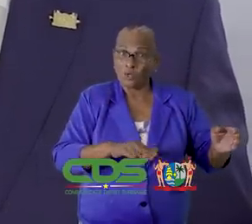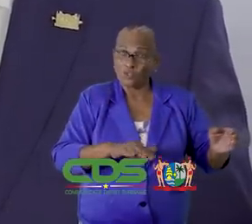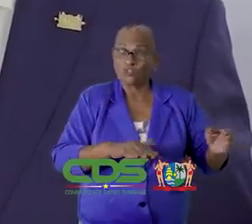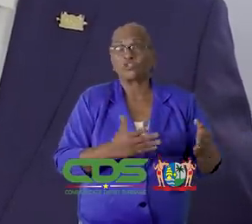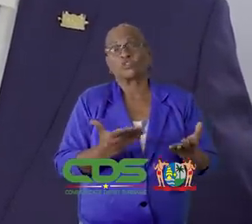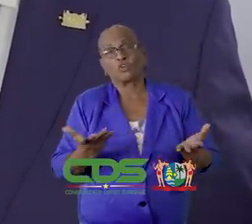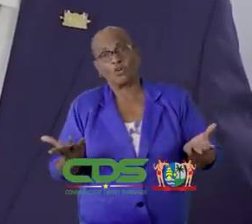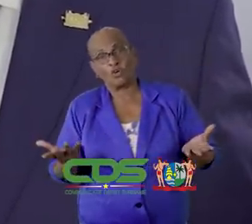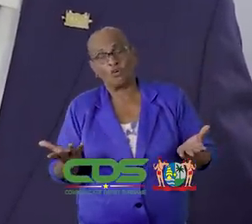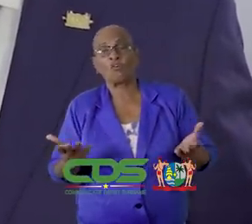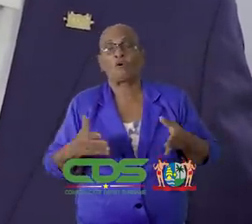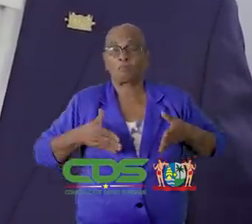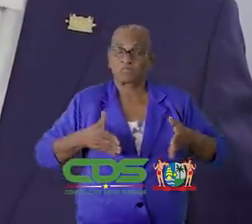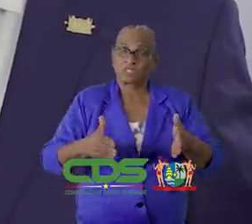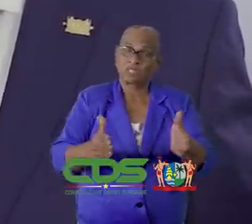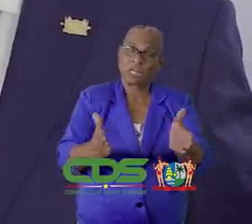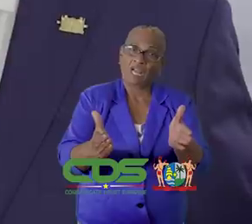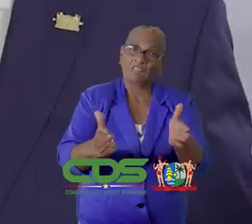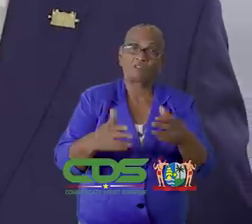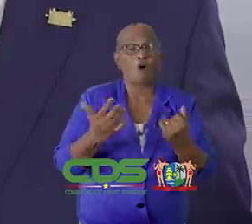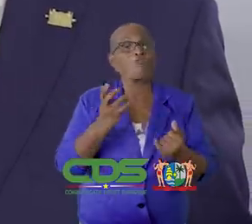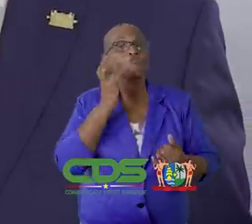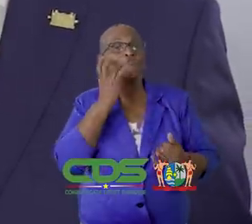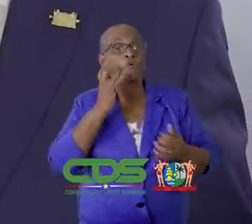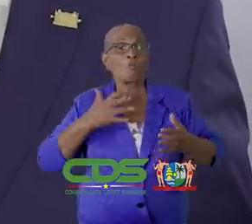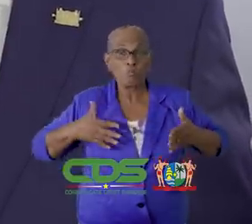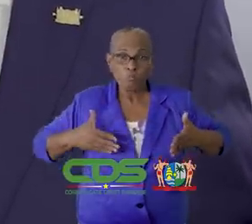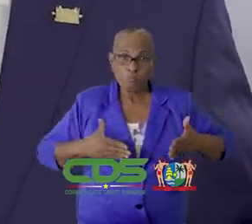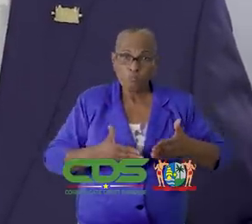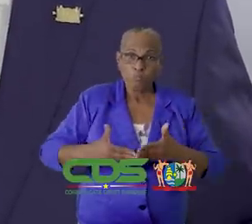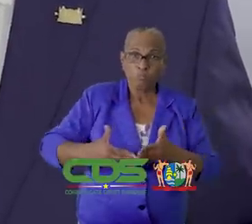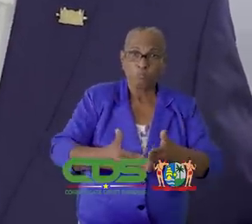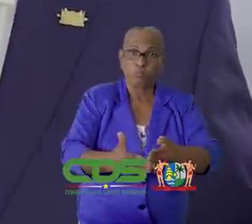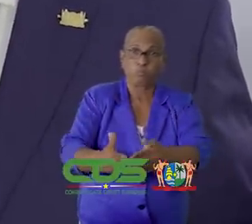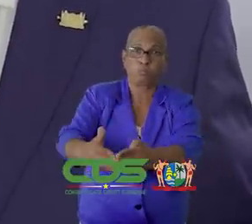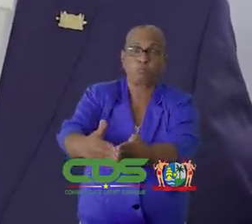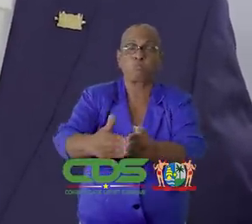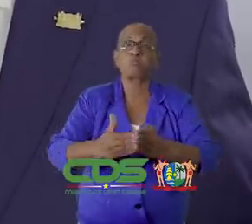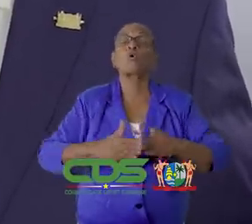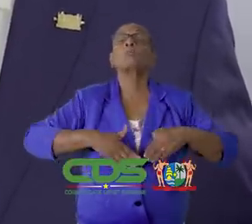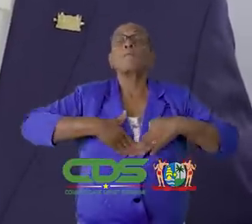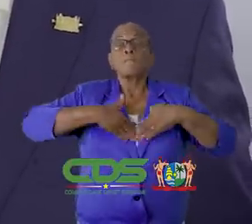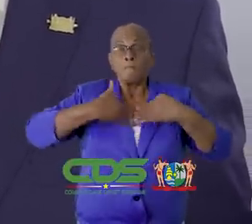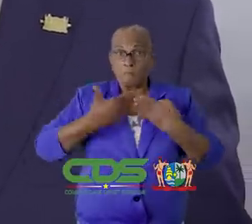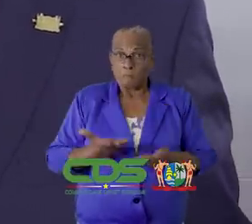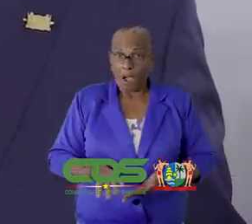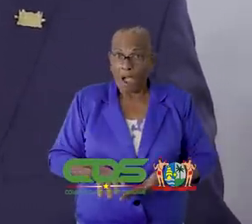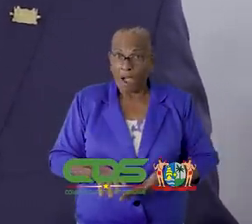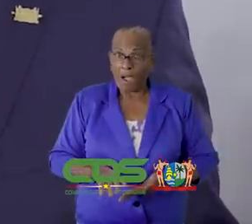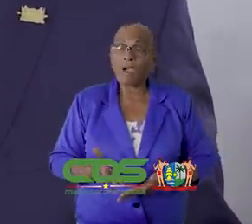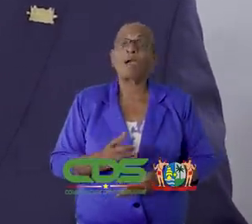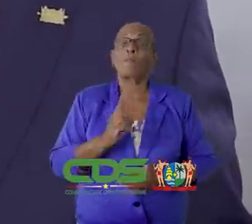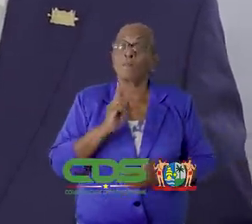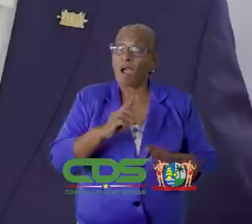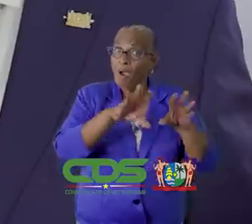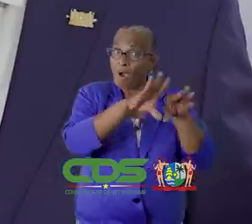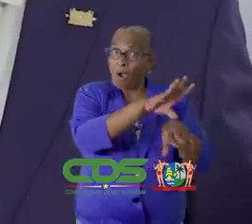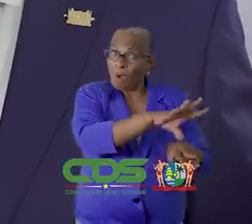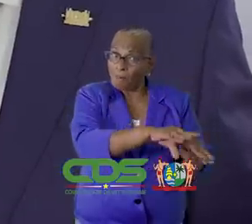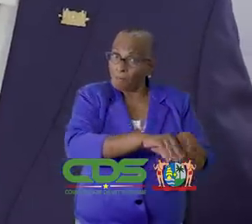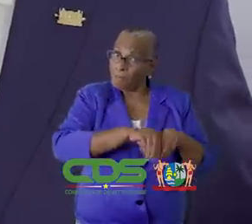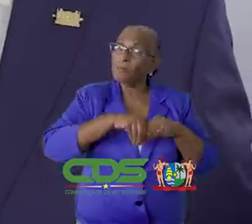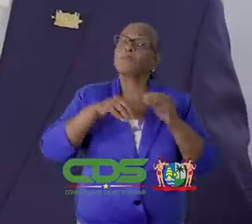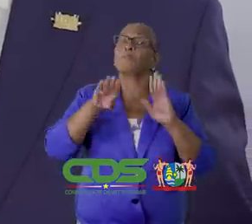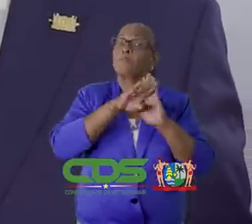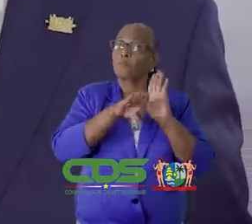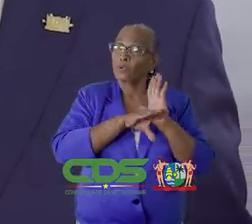middel van het openbaar transport over de weg of over het water is uitsluitend toegestaan met